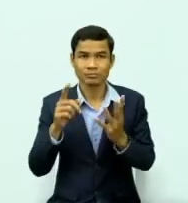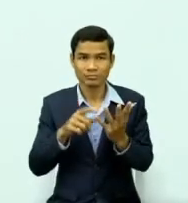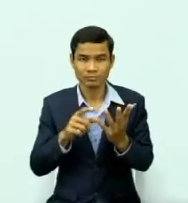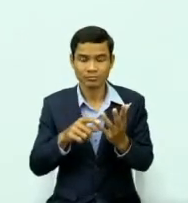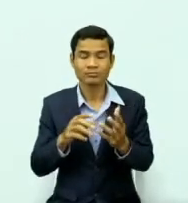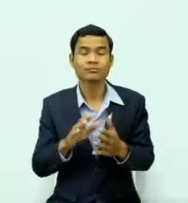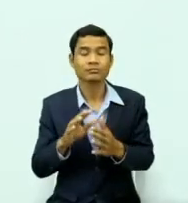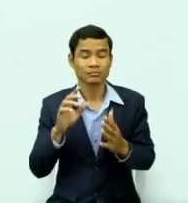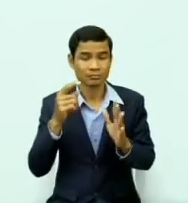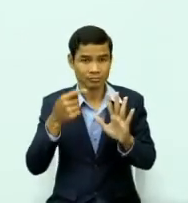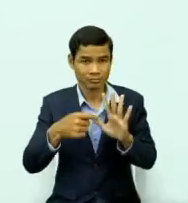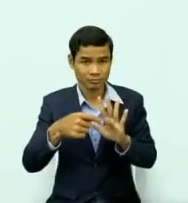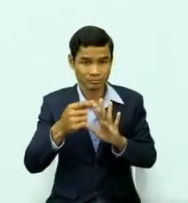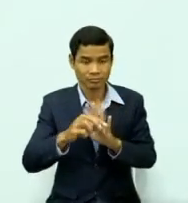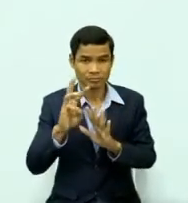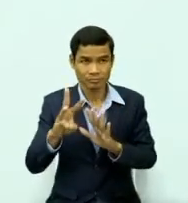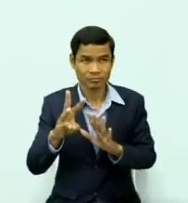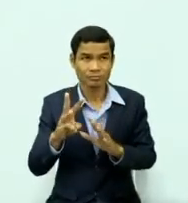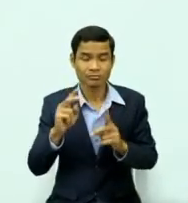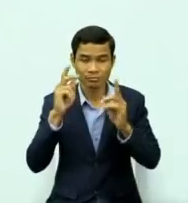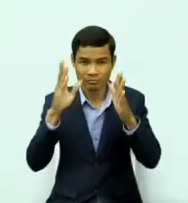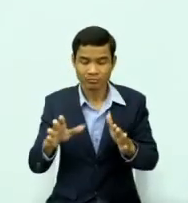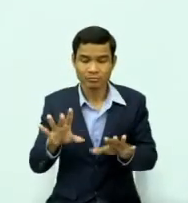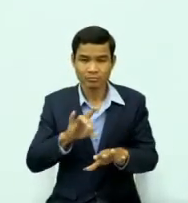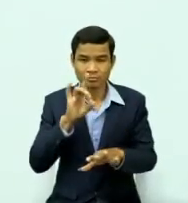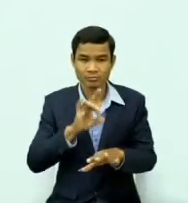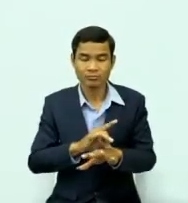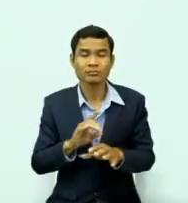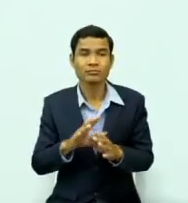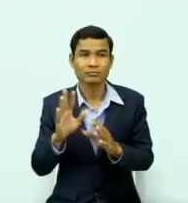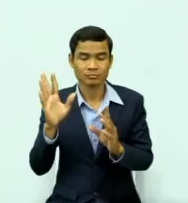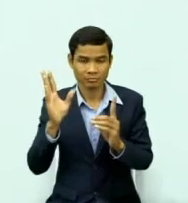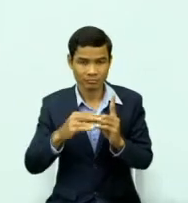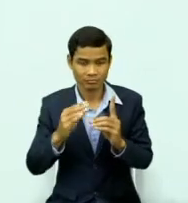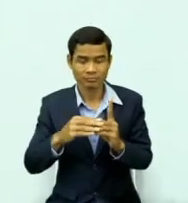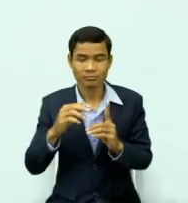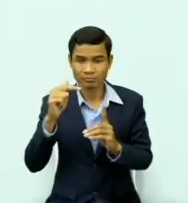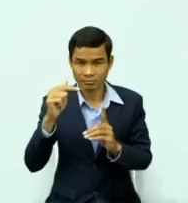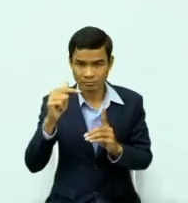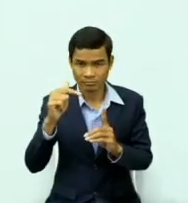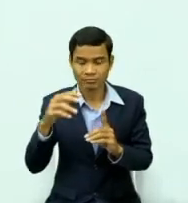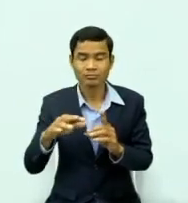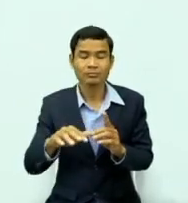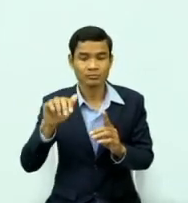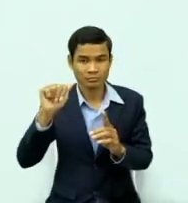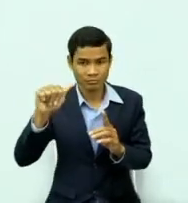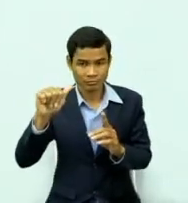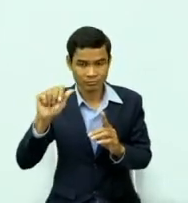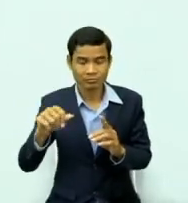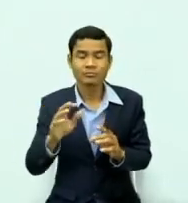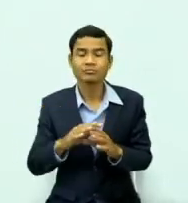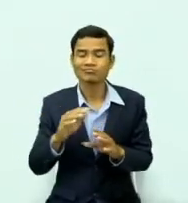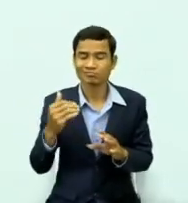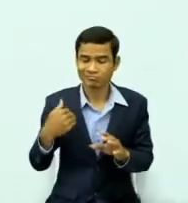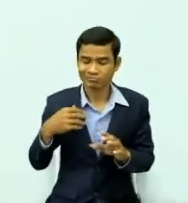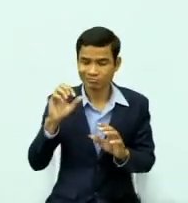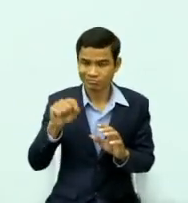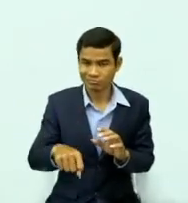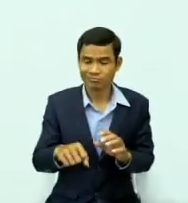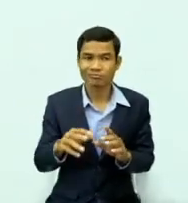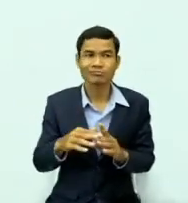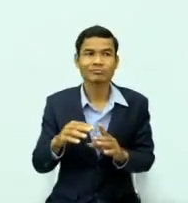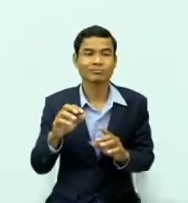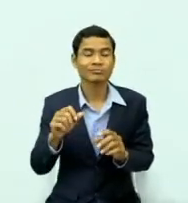nguồn bay ní con trai chùm nam thả ca na để dính xong chùm mùi nè ngó rồi còn nhỏ chà cứ dương bấm bạch đã